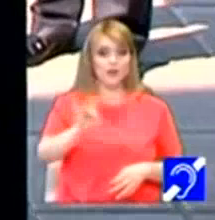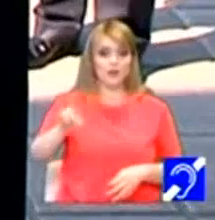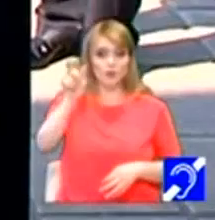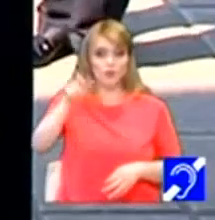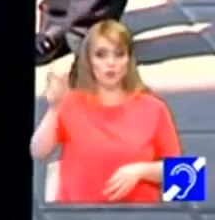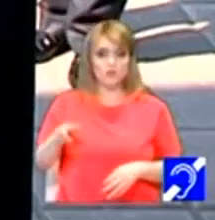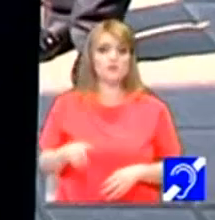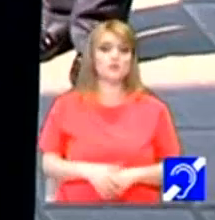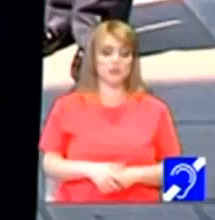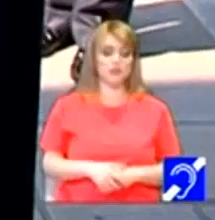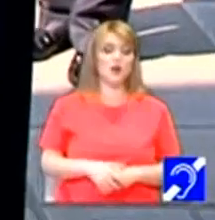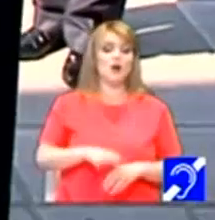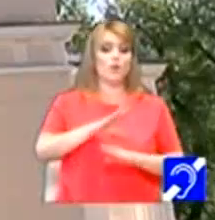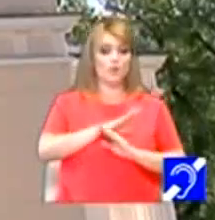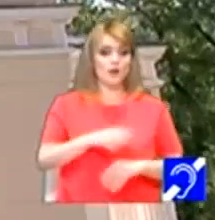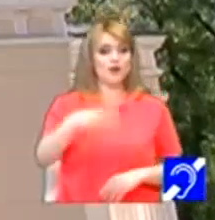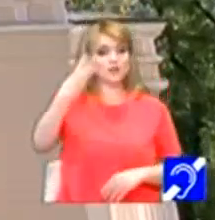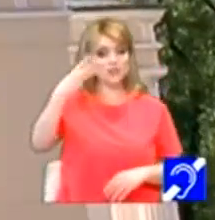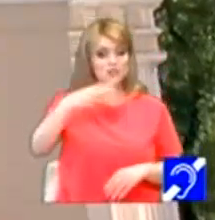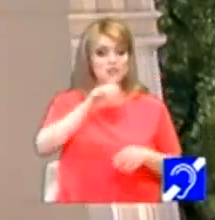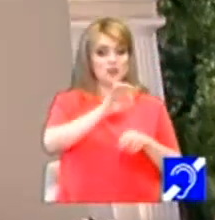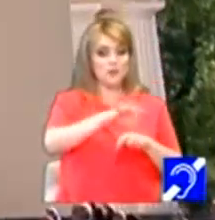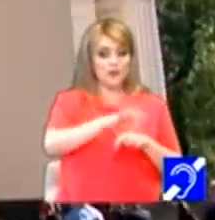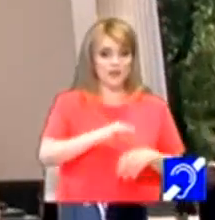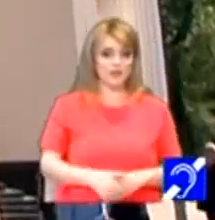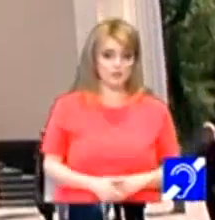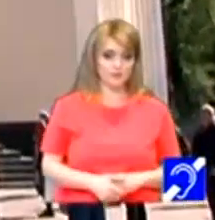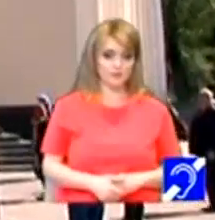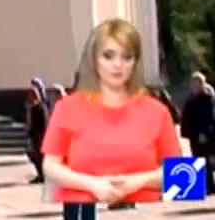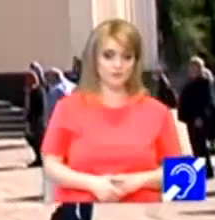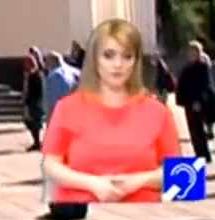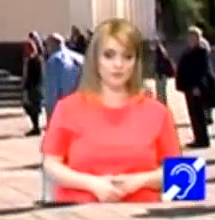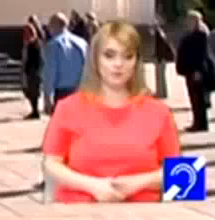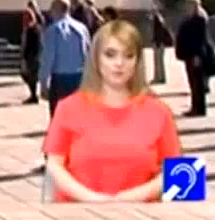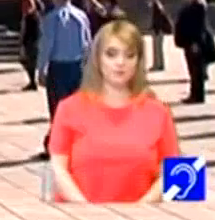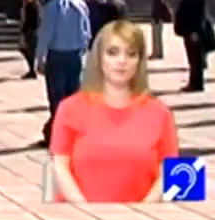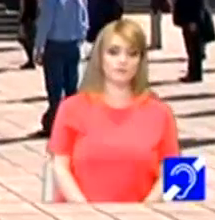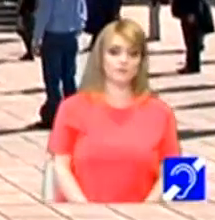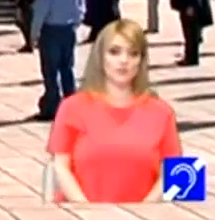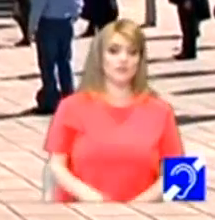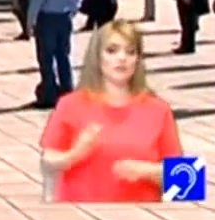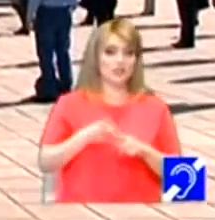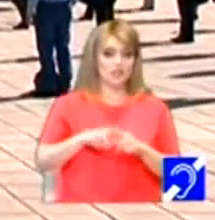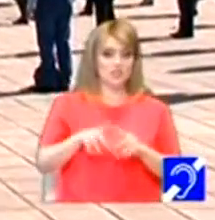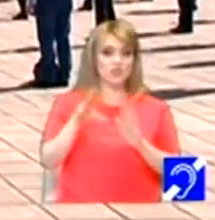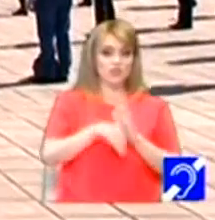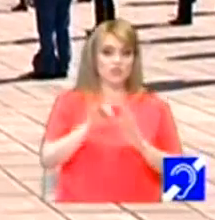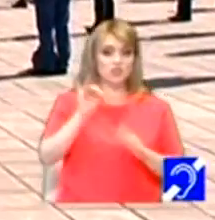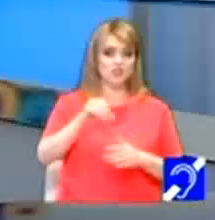COVID-19. Alți 30 de preoți au infectat cu noul virus. Printre aceștia se numără și episcopul de Bălți și Fălești,